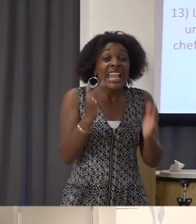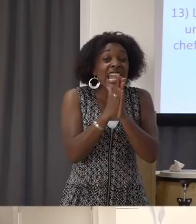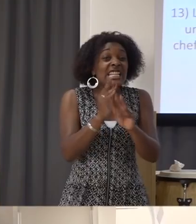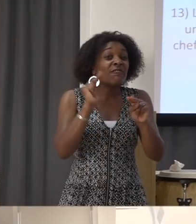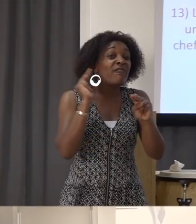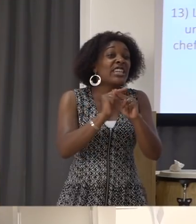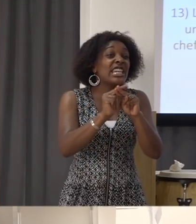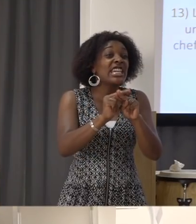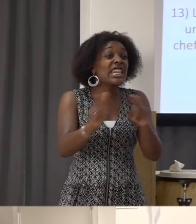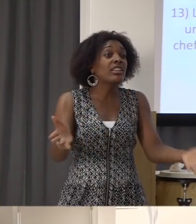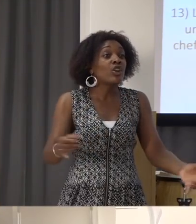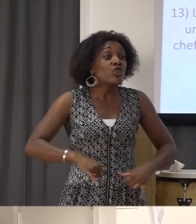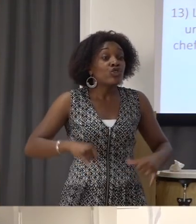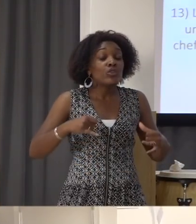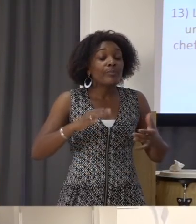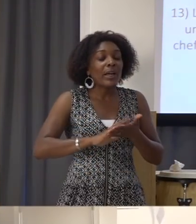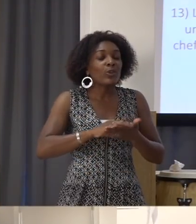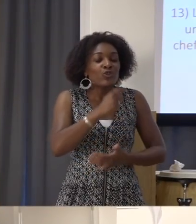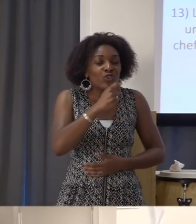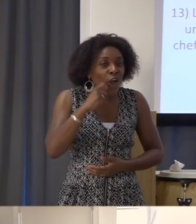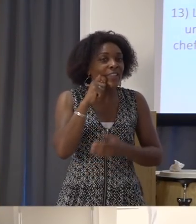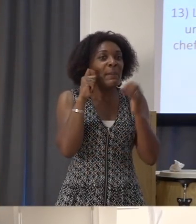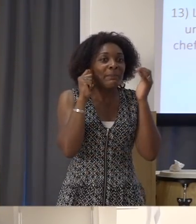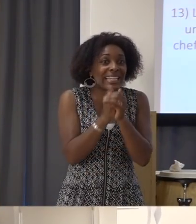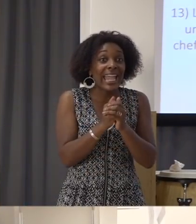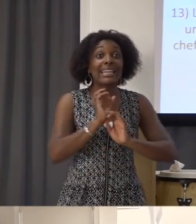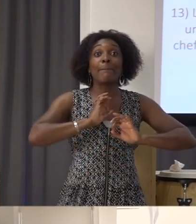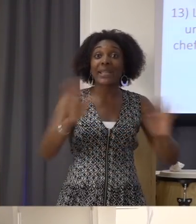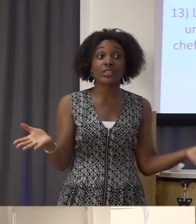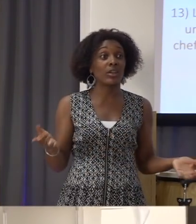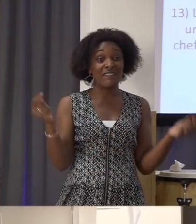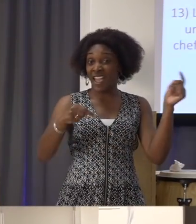Quand on dit réunion de jeûne et de prière, il n'y a personne.